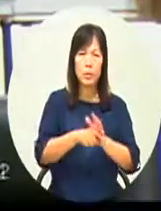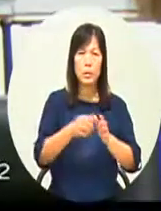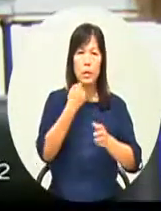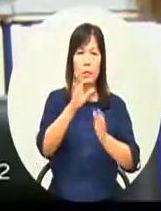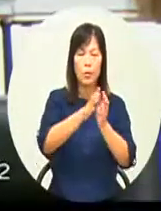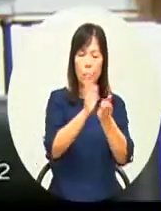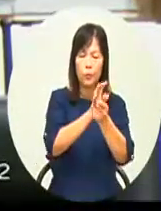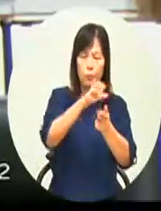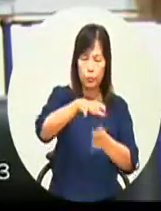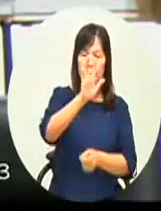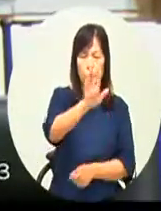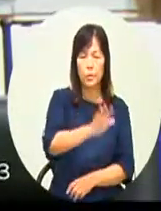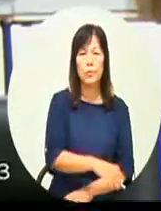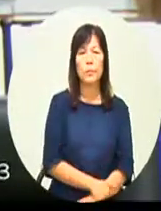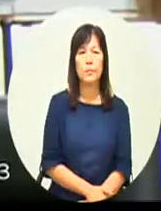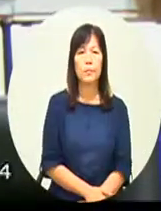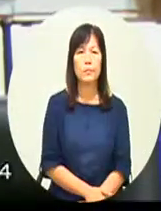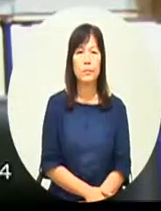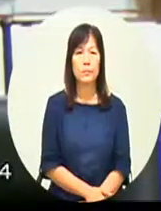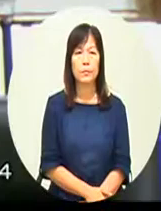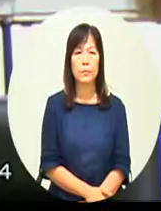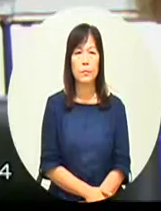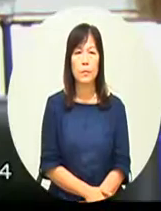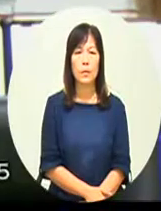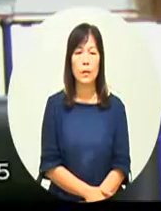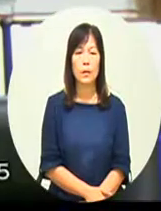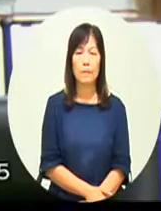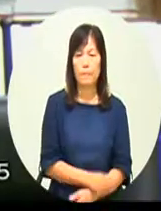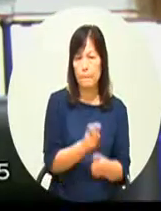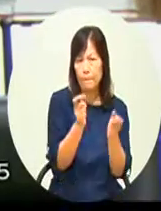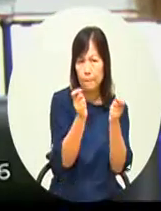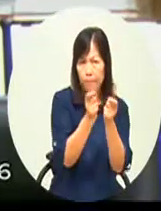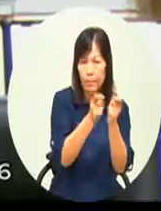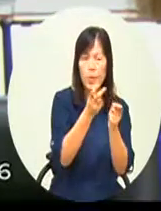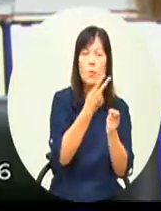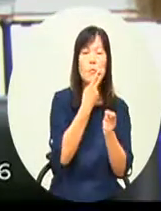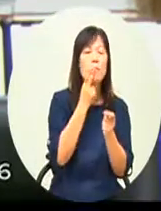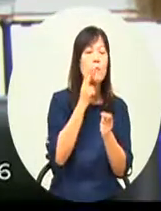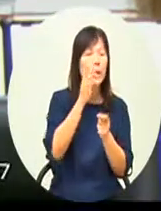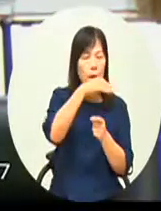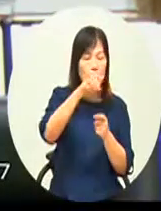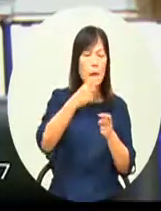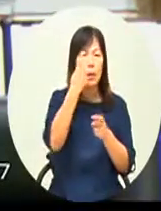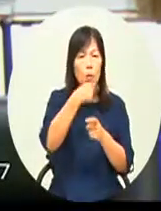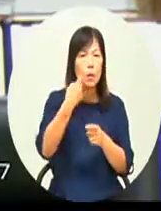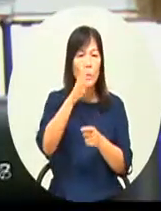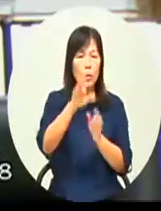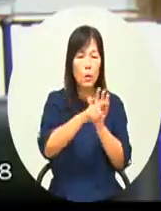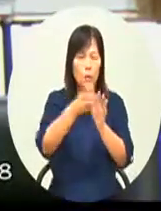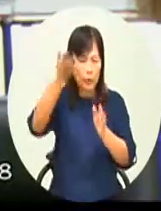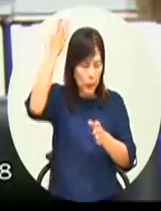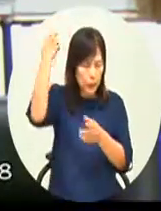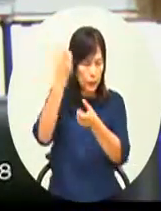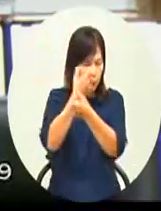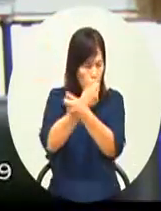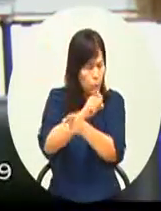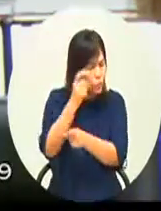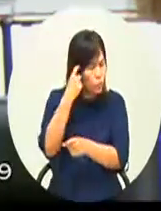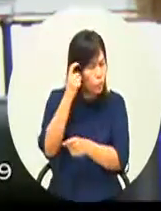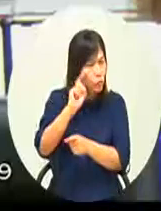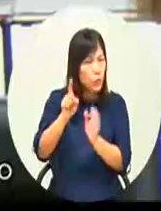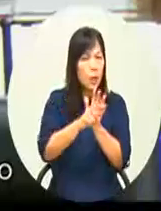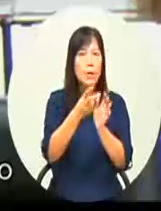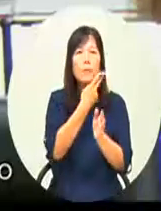服务处。老夫浪呢是靠近眉山口，那么过去的经验，眉山